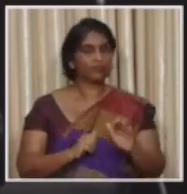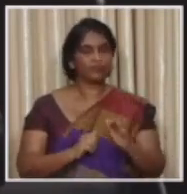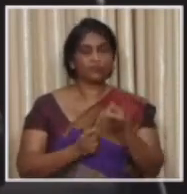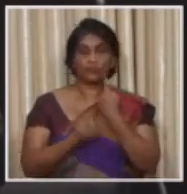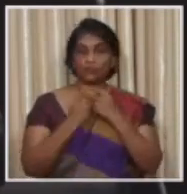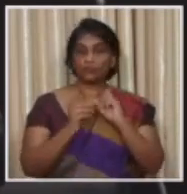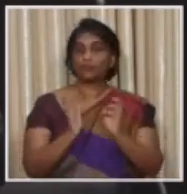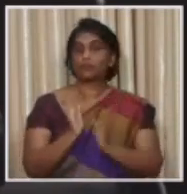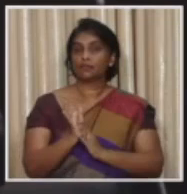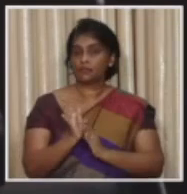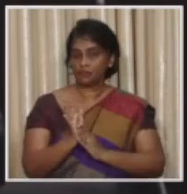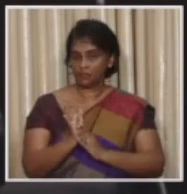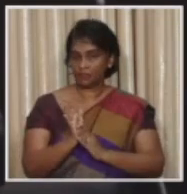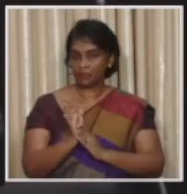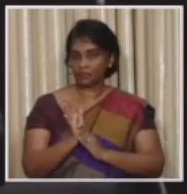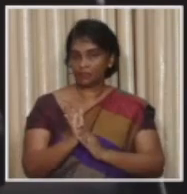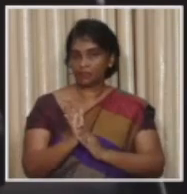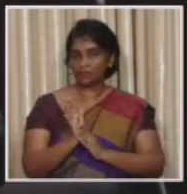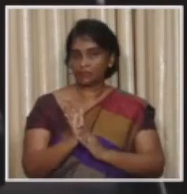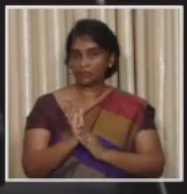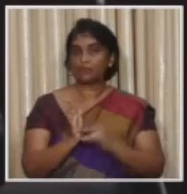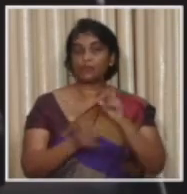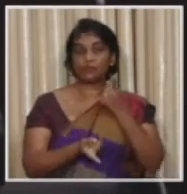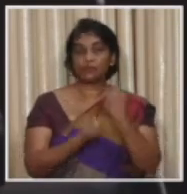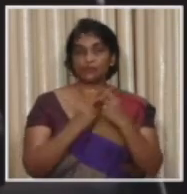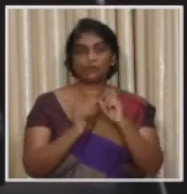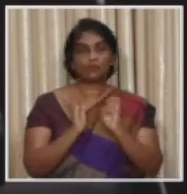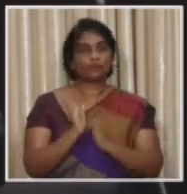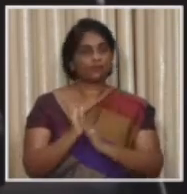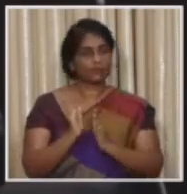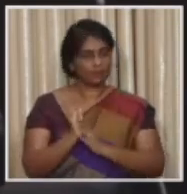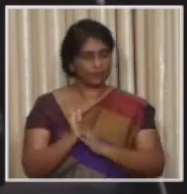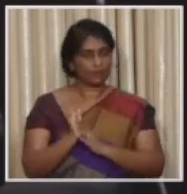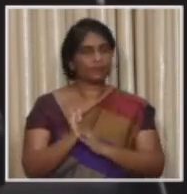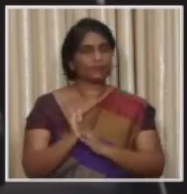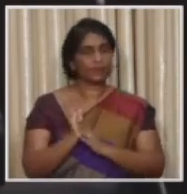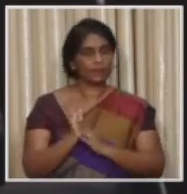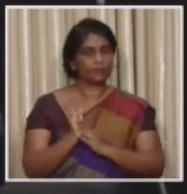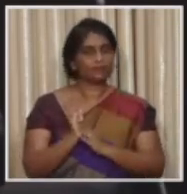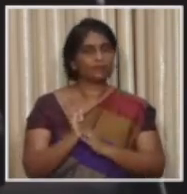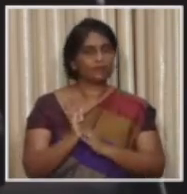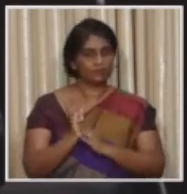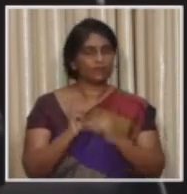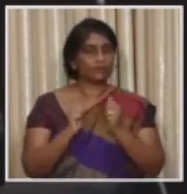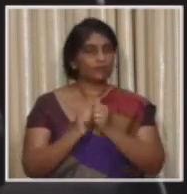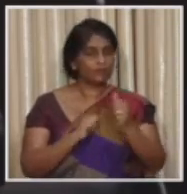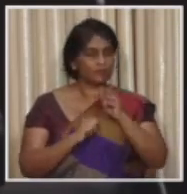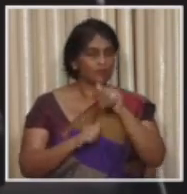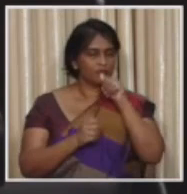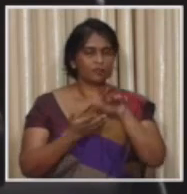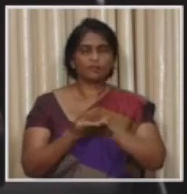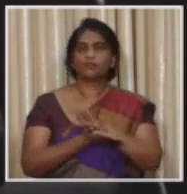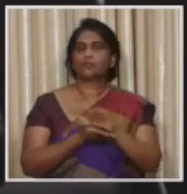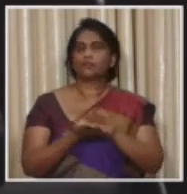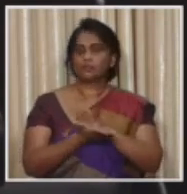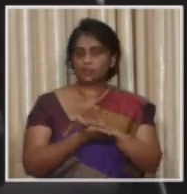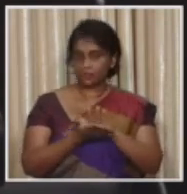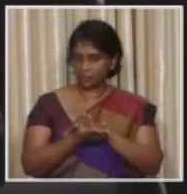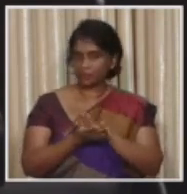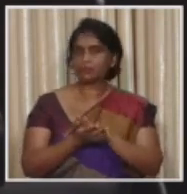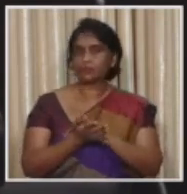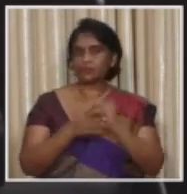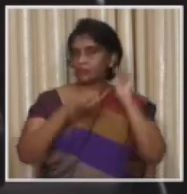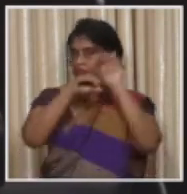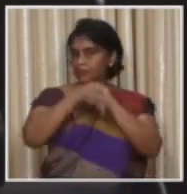අධීක්ෂණ කාරක සභාවල මේ අධීක්ෂණ කාරක සභාවල වැඩ කටයුතු කරද්දී අපිට පැහැදිලිව අඳුන ගන්න